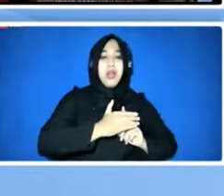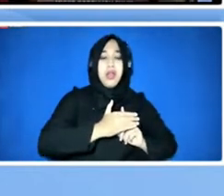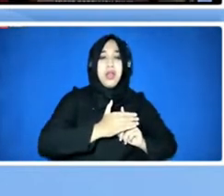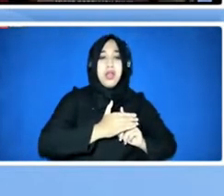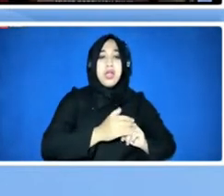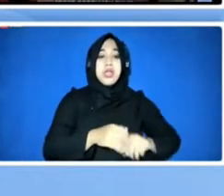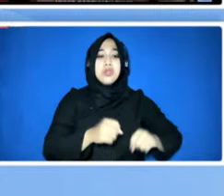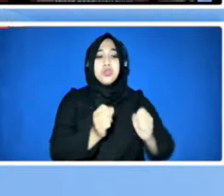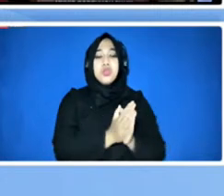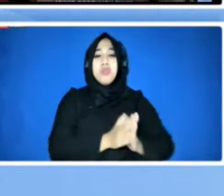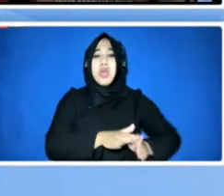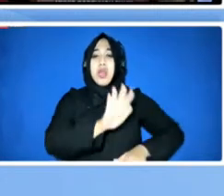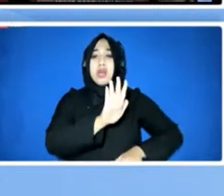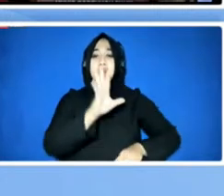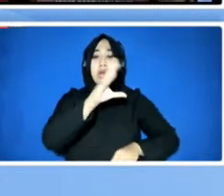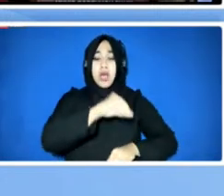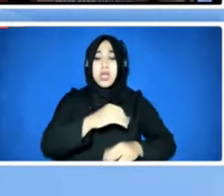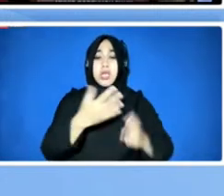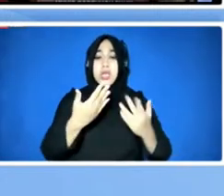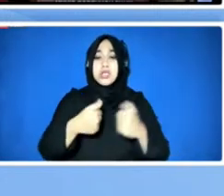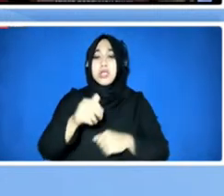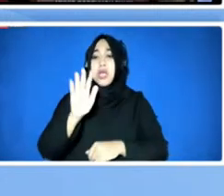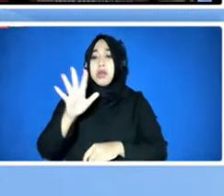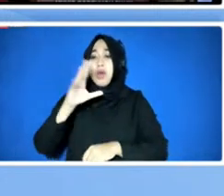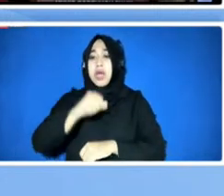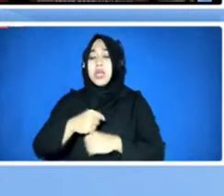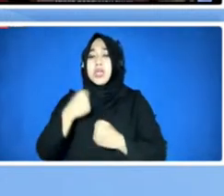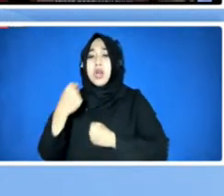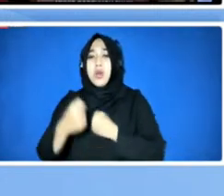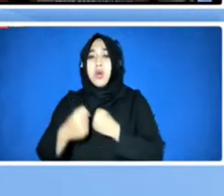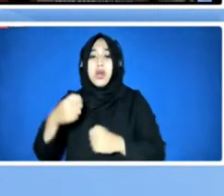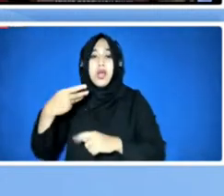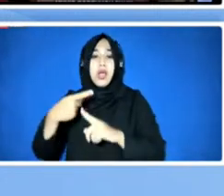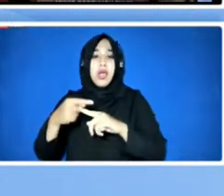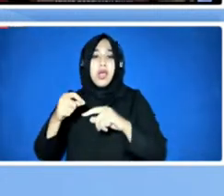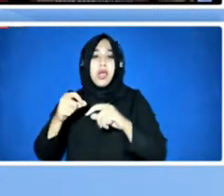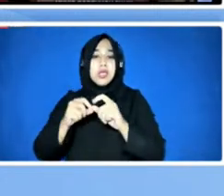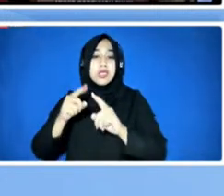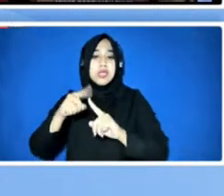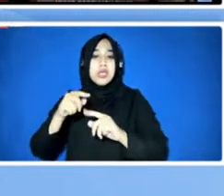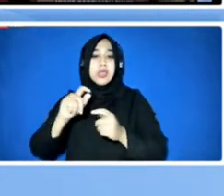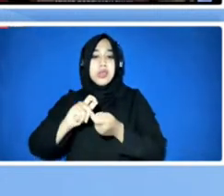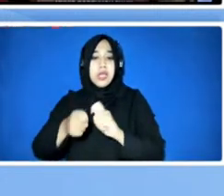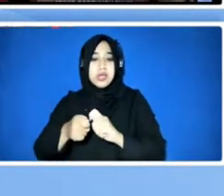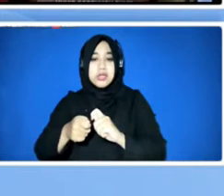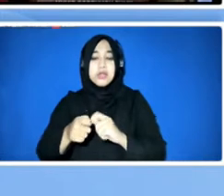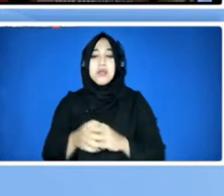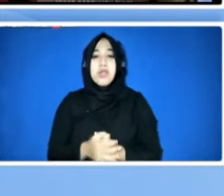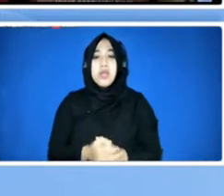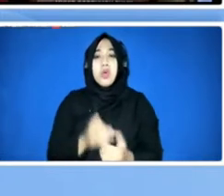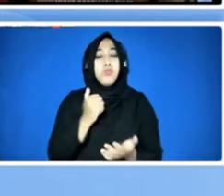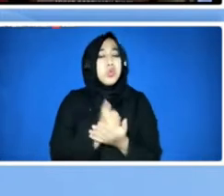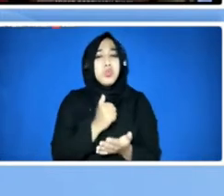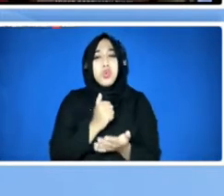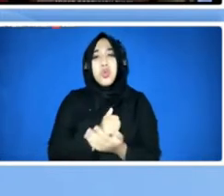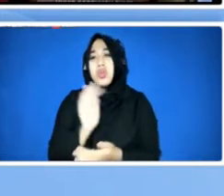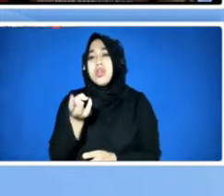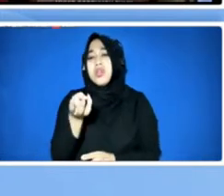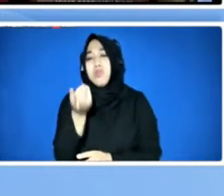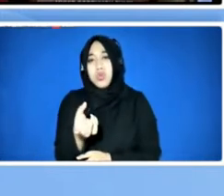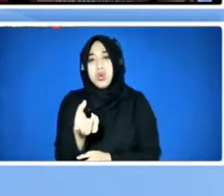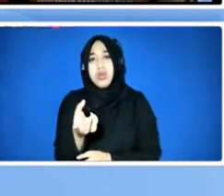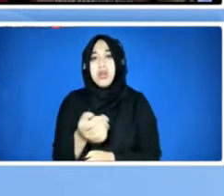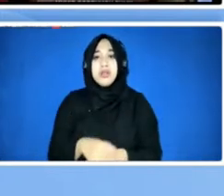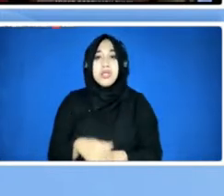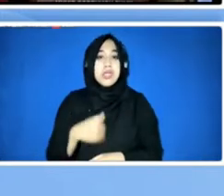5 hari. Setelah 5 hari dilakukan exit test. Maka dalam realitanya ini bukan sesuatu yang sederhana, gitu ya. Jadi saya